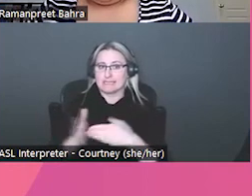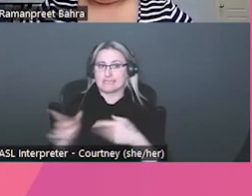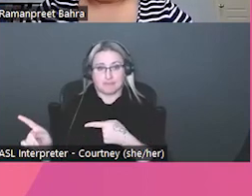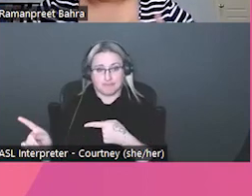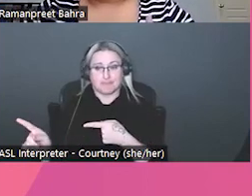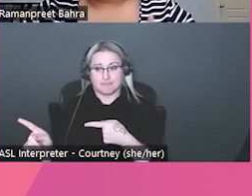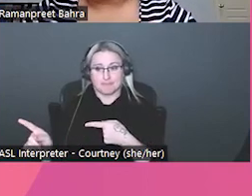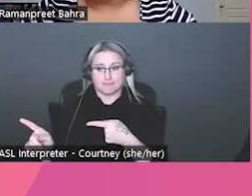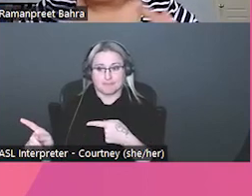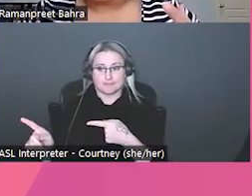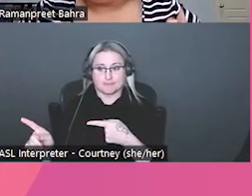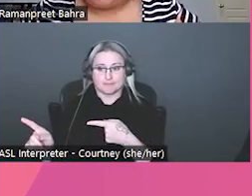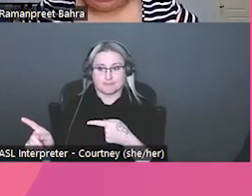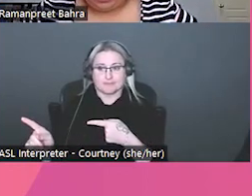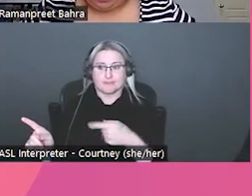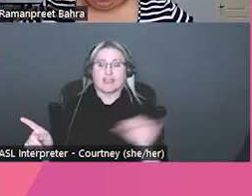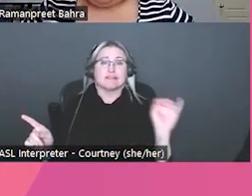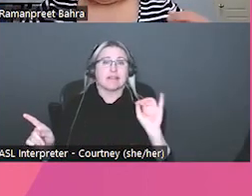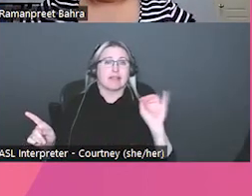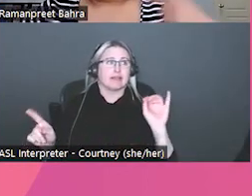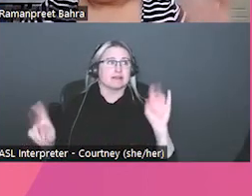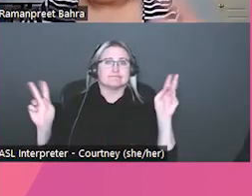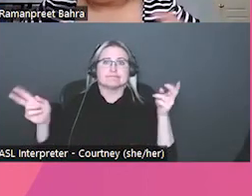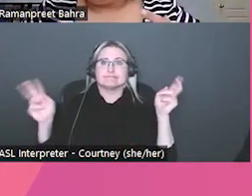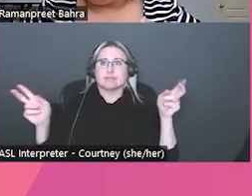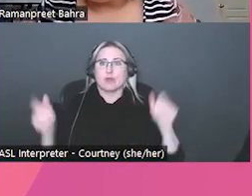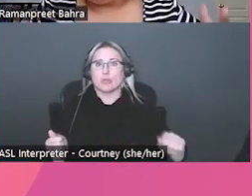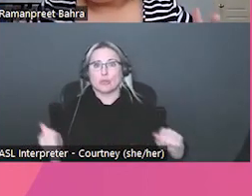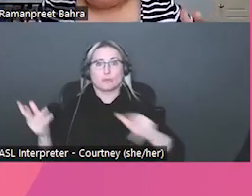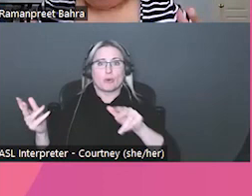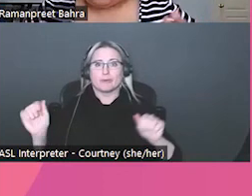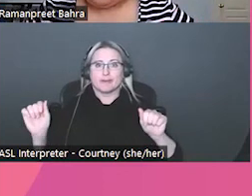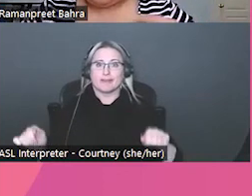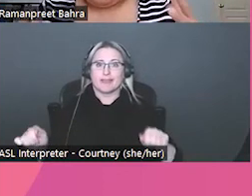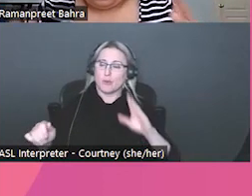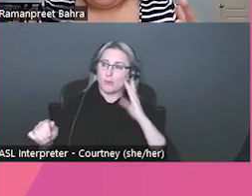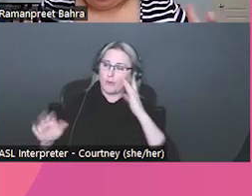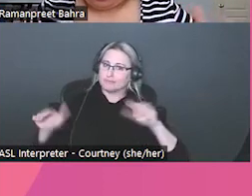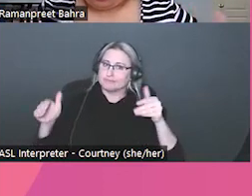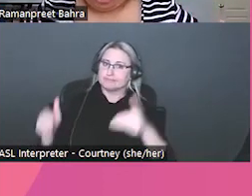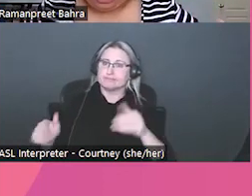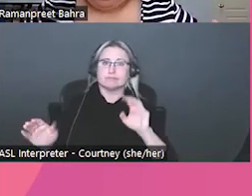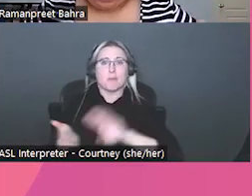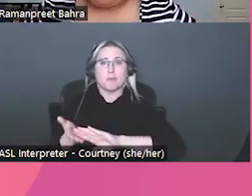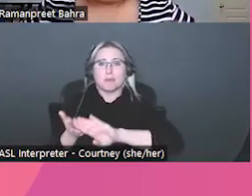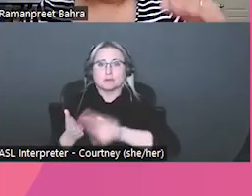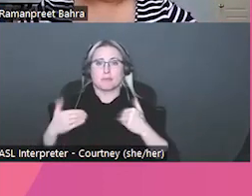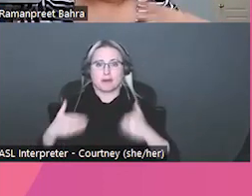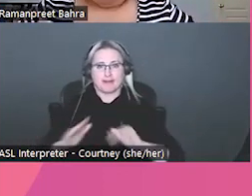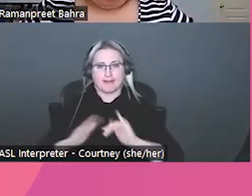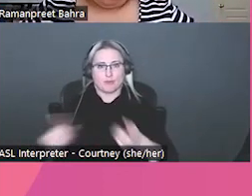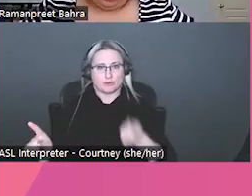et donc les personnes vivent une violence accélérée, bien souvent en raison de leur